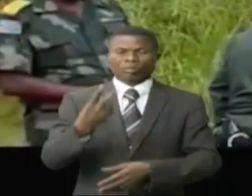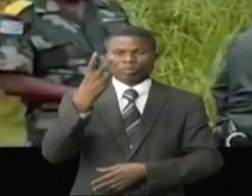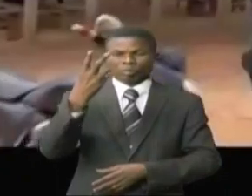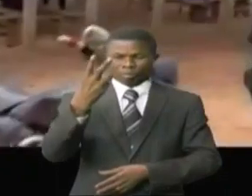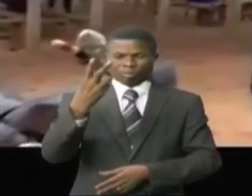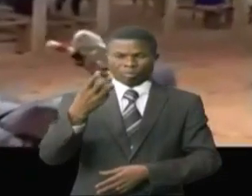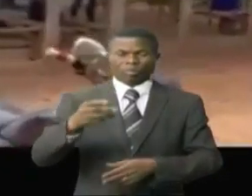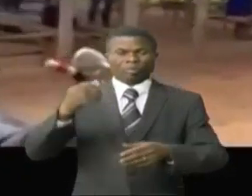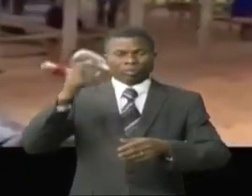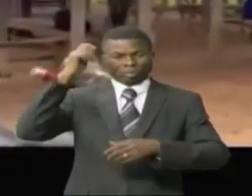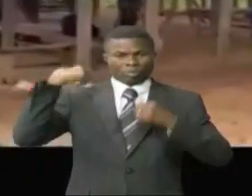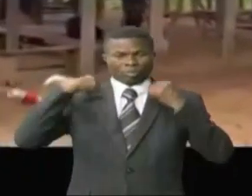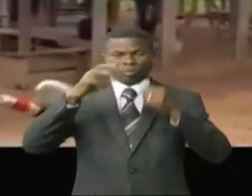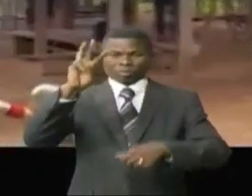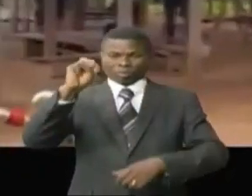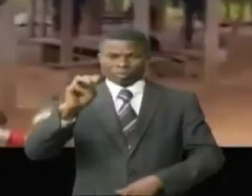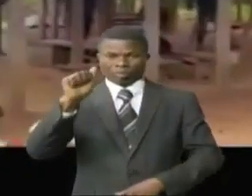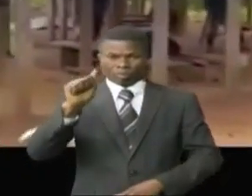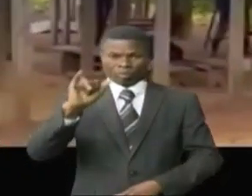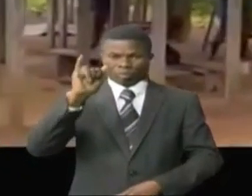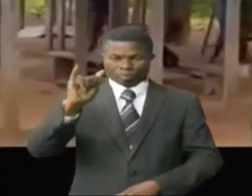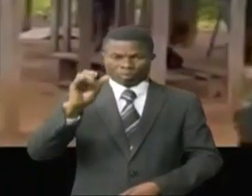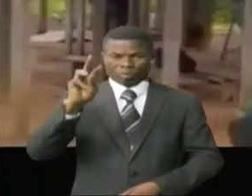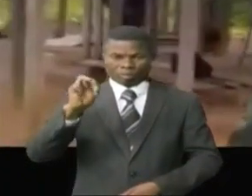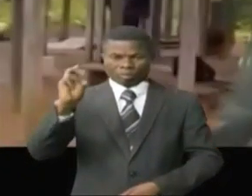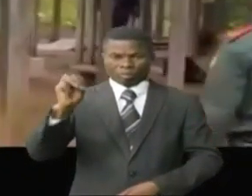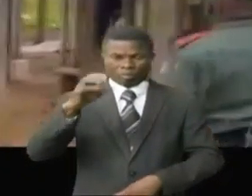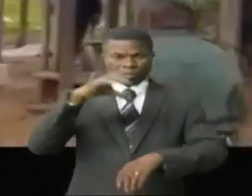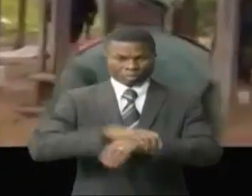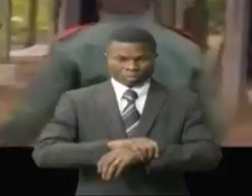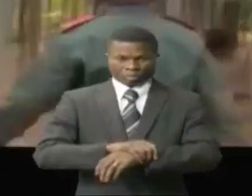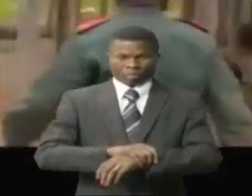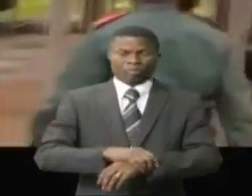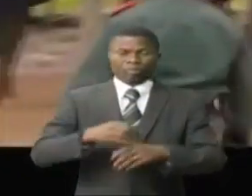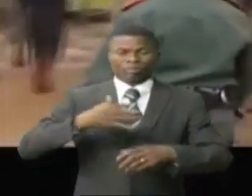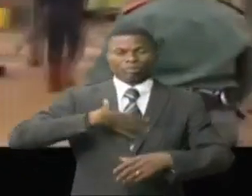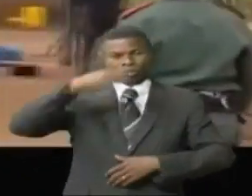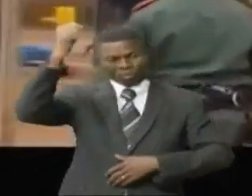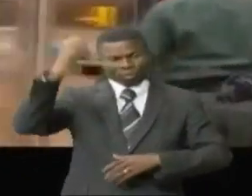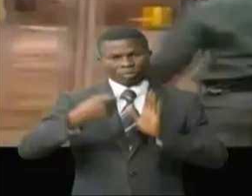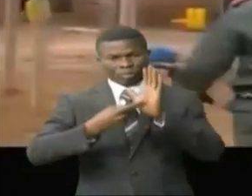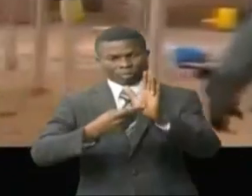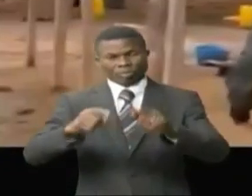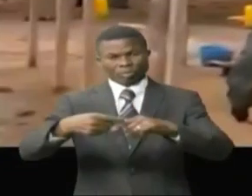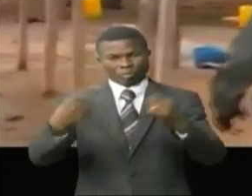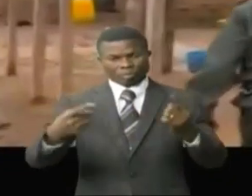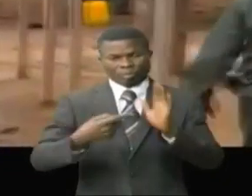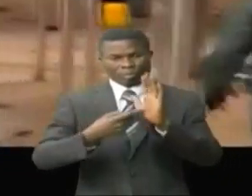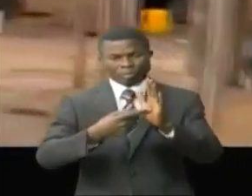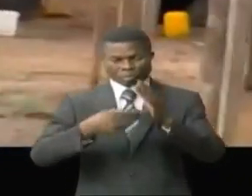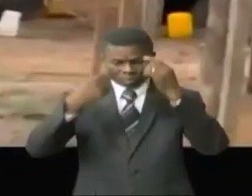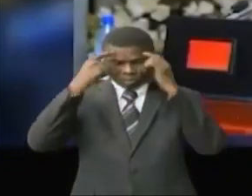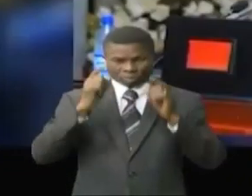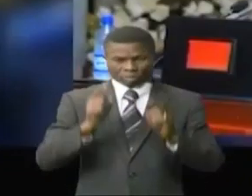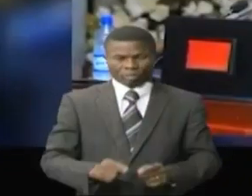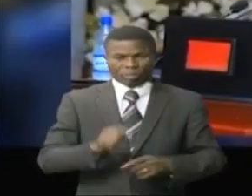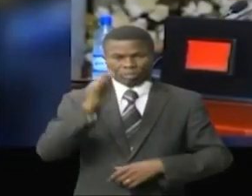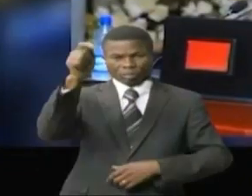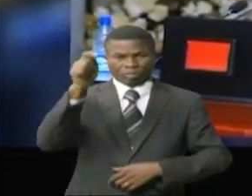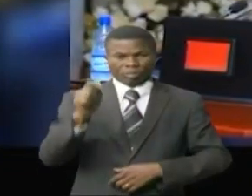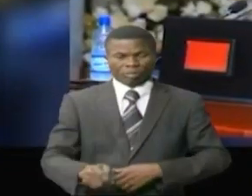Mai, neutraliser cette victoire contre les forces ennemies, traduit l'engagement du commandant suprême de